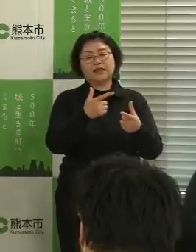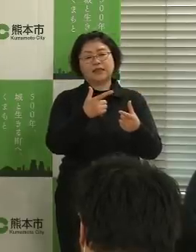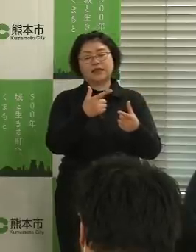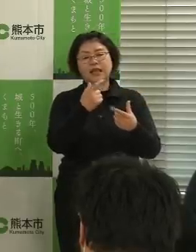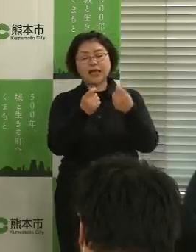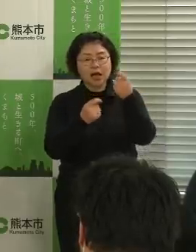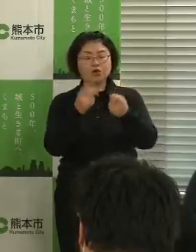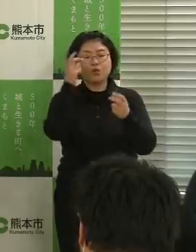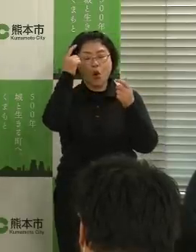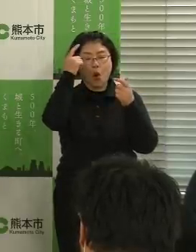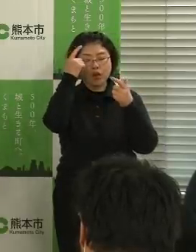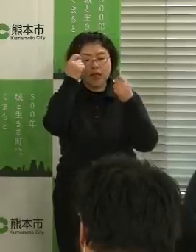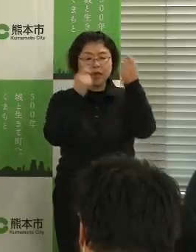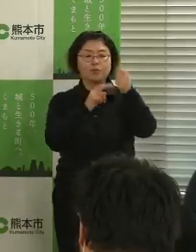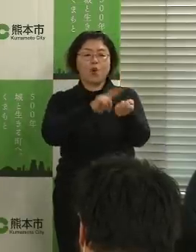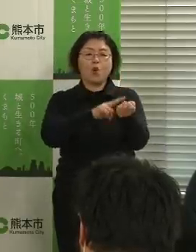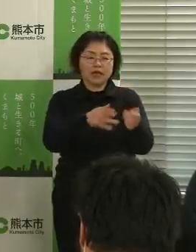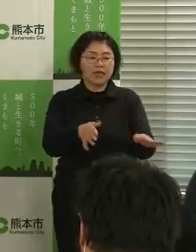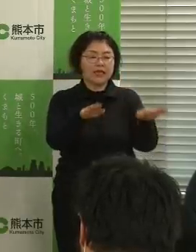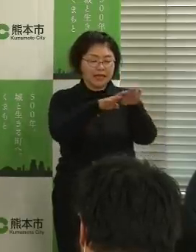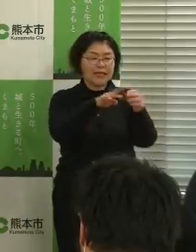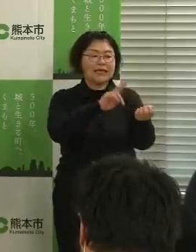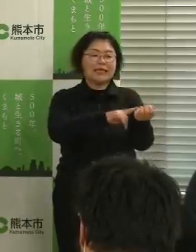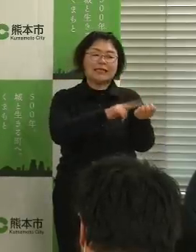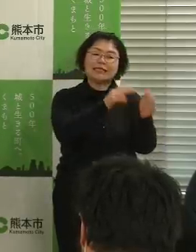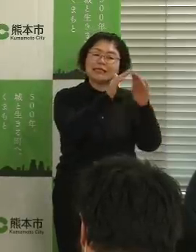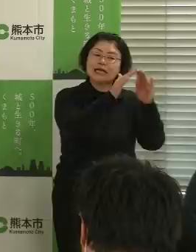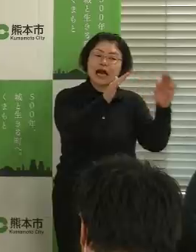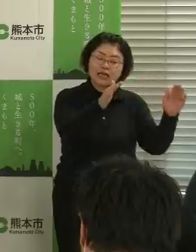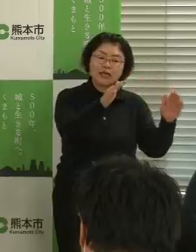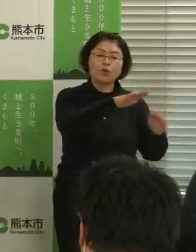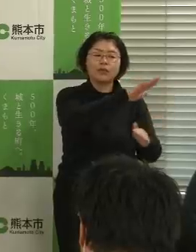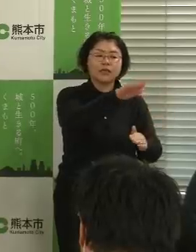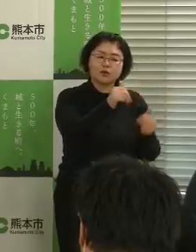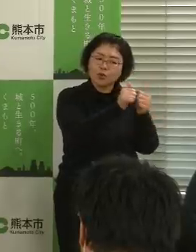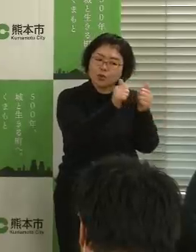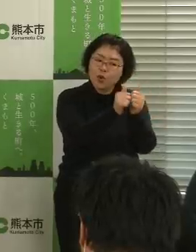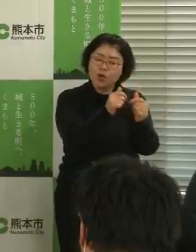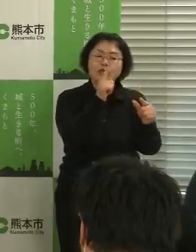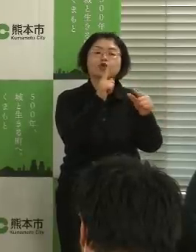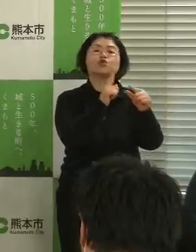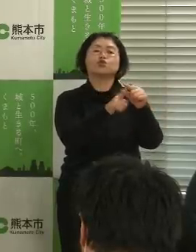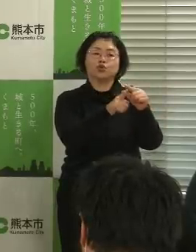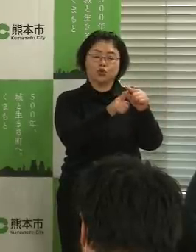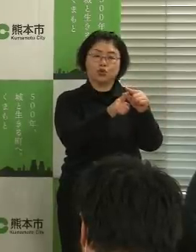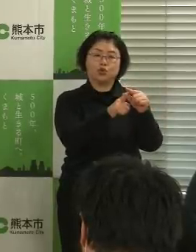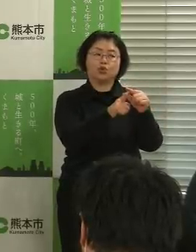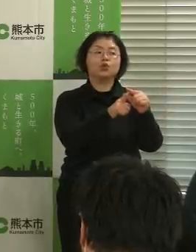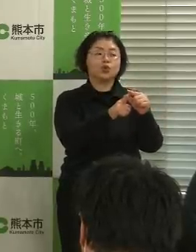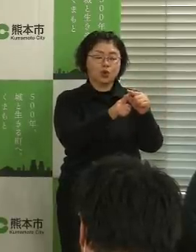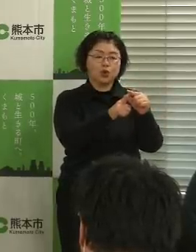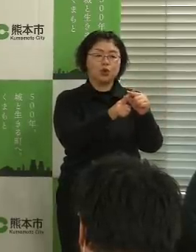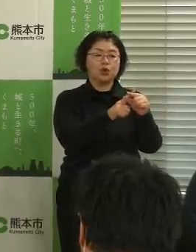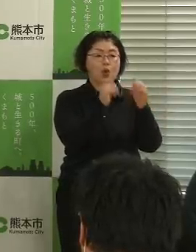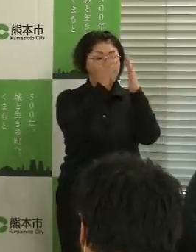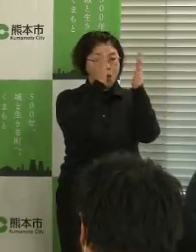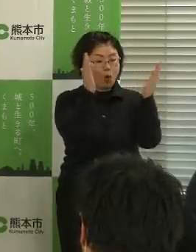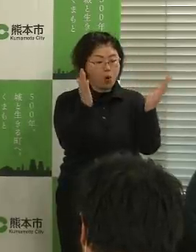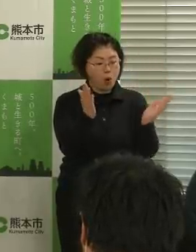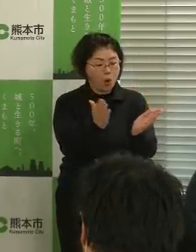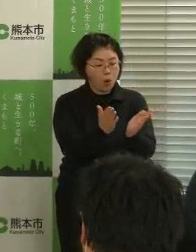ね、まあ、こういったところと、例えば医師会さんとかとも今協議をさせていただいておりまして、ほぼこれは、整